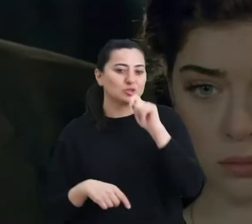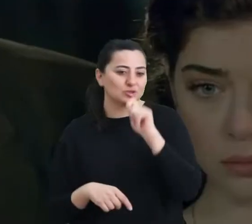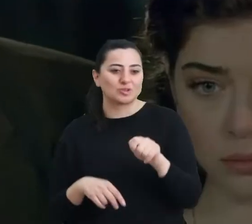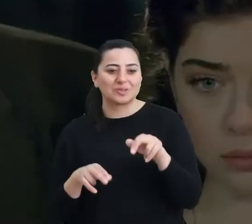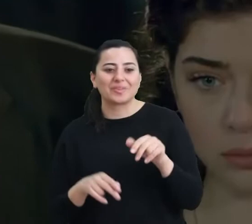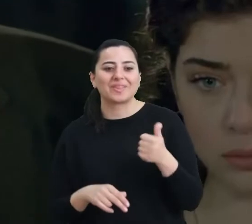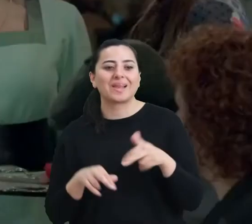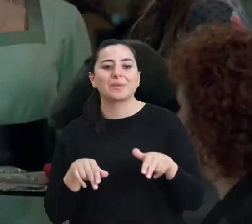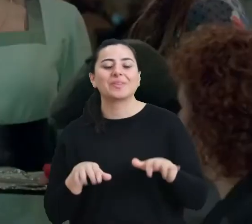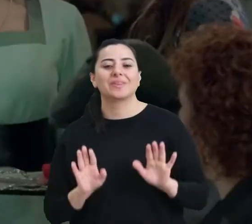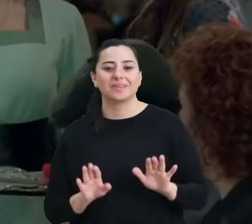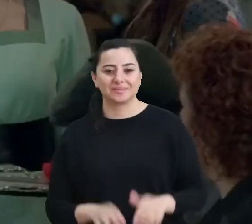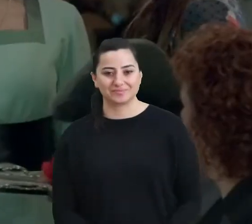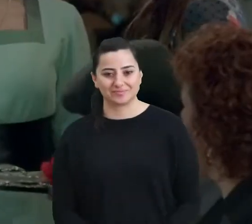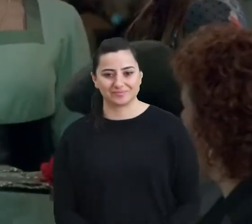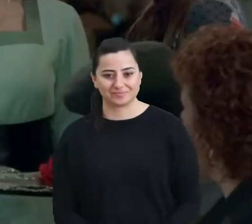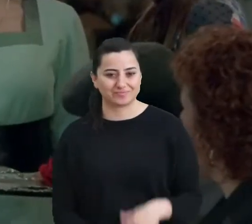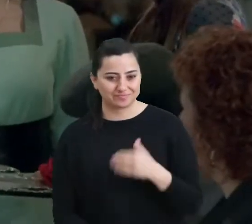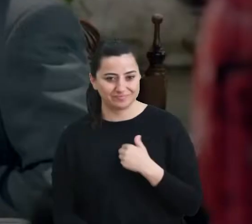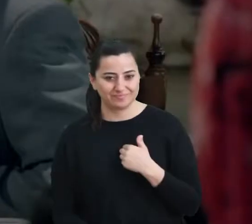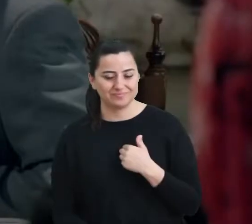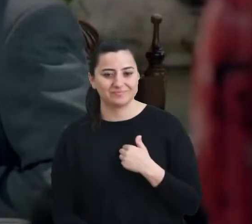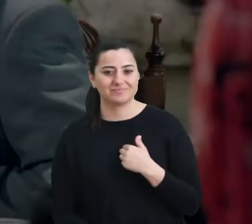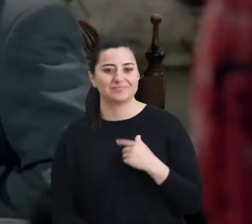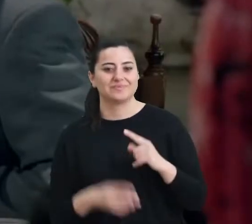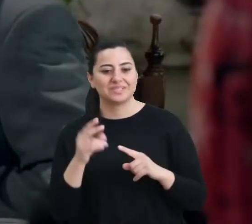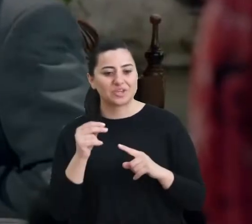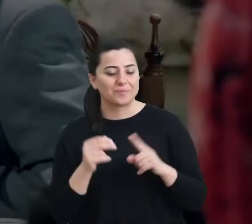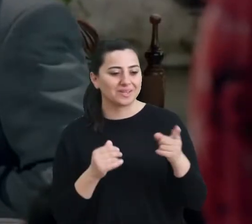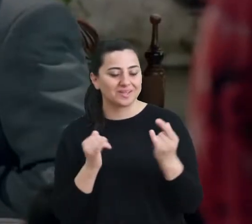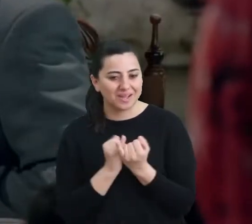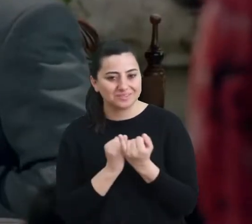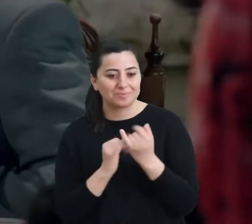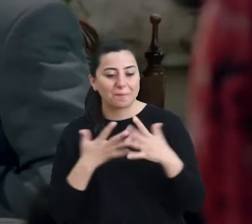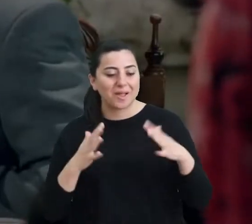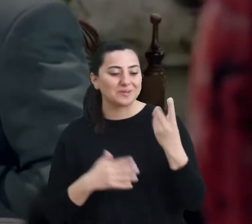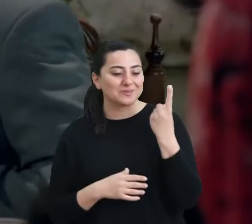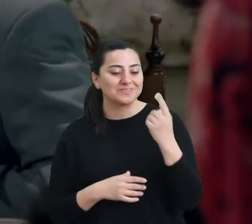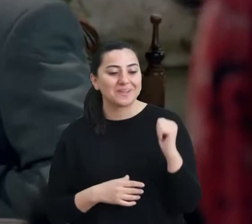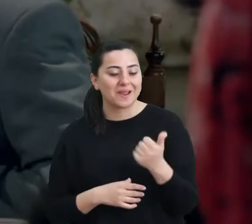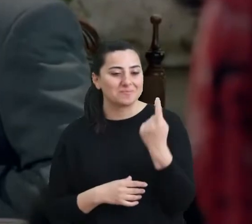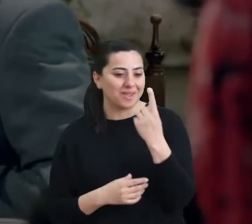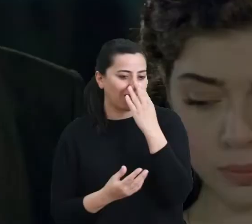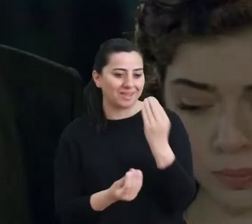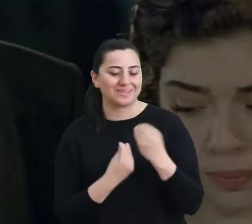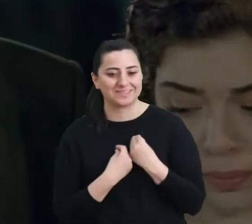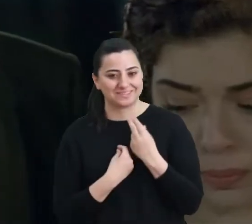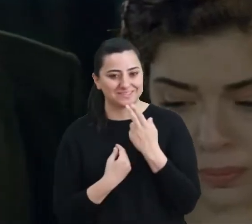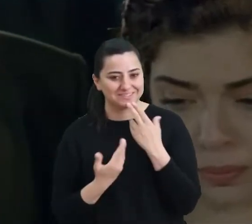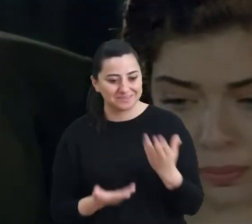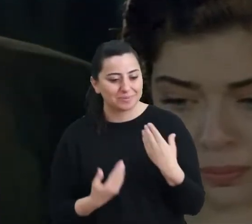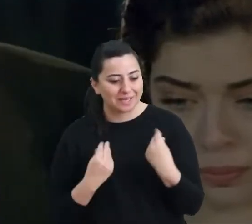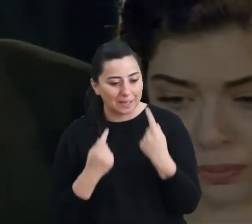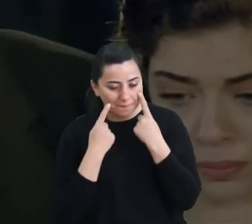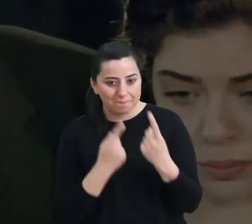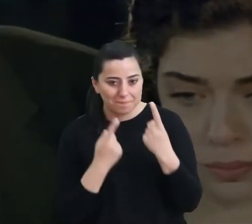kadar kıymetli değildi. Ben Hicabi kardeşimden pırıl pırıl çok kıymetli bir hediye aldım. Ona